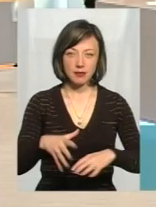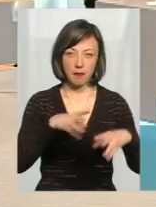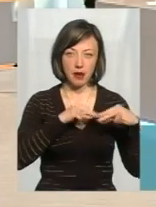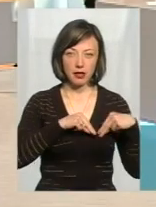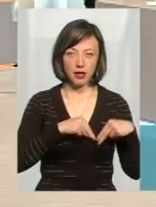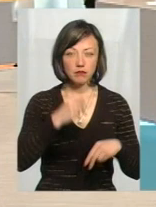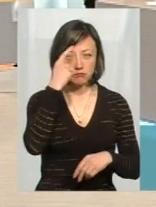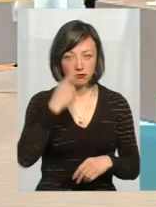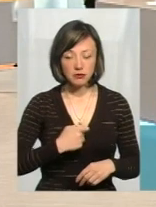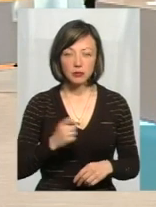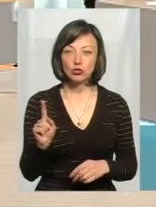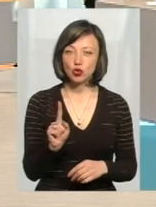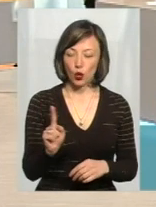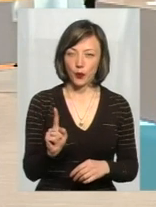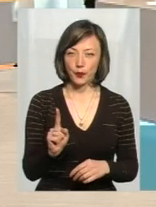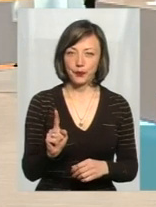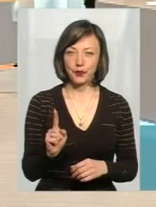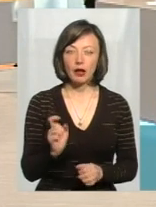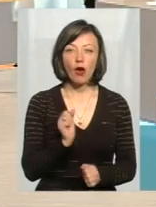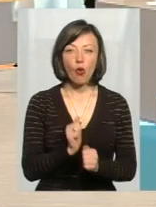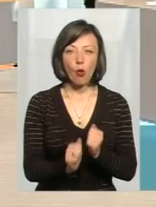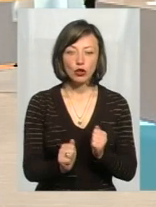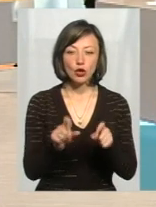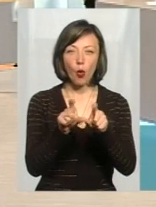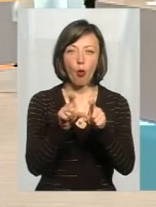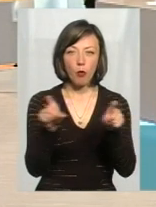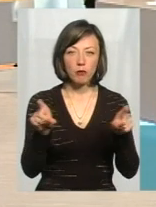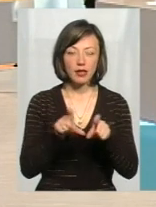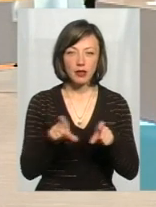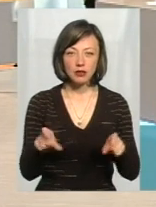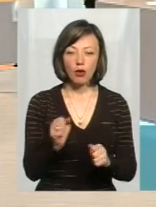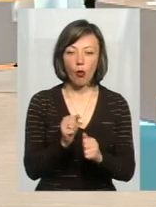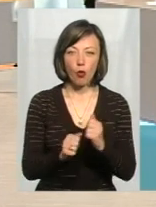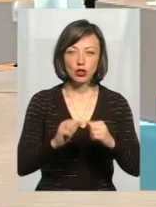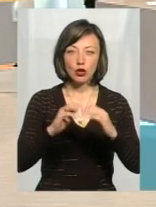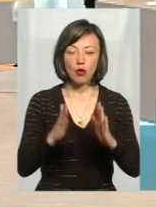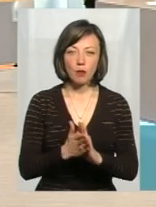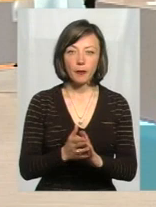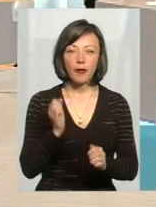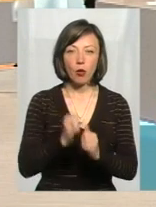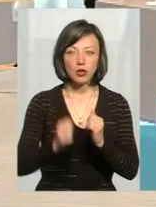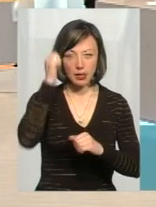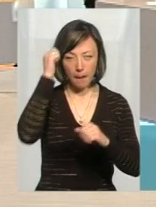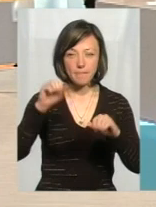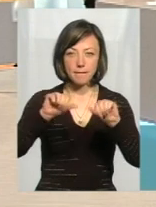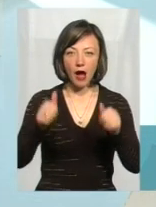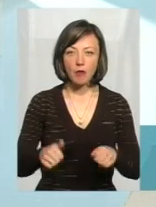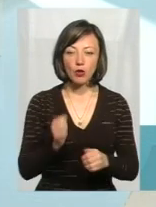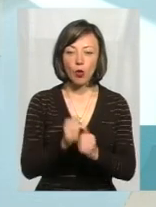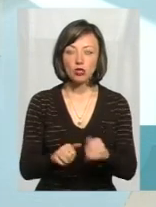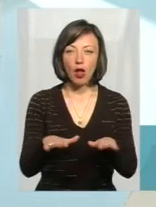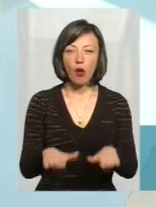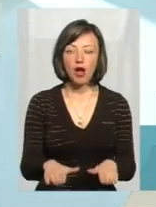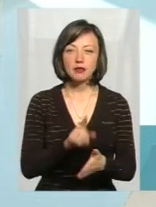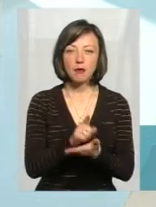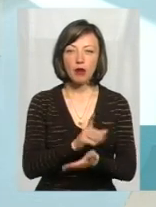вони наголошують на тому, що кожен об'єкт, кожен комплекс, кожна пам'ятка, кожна локація має